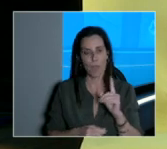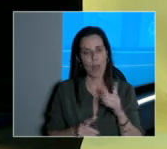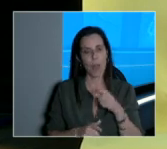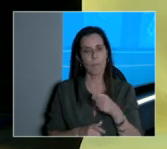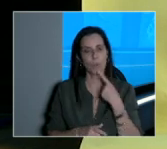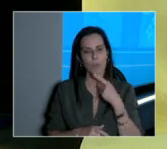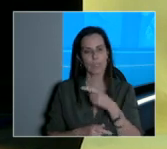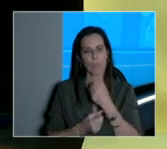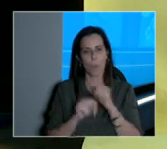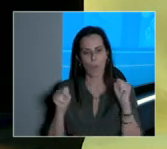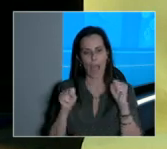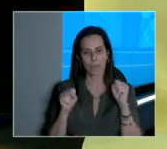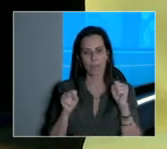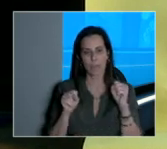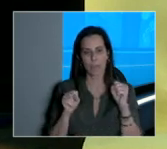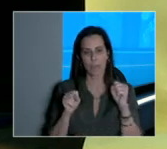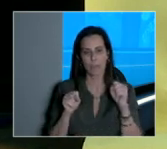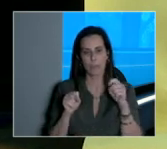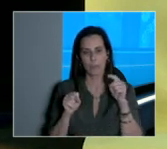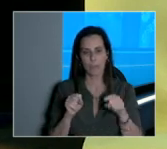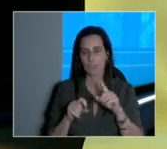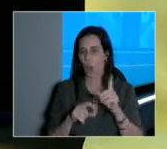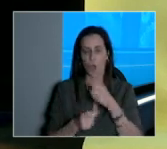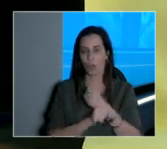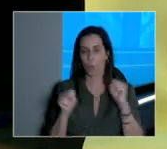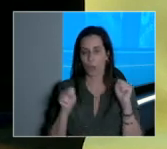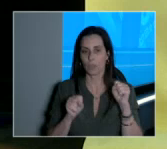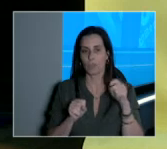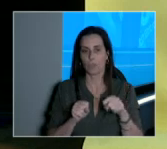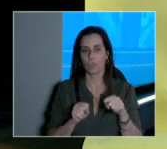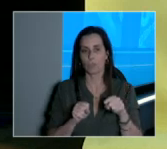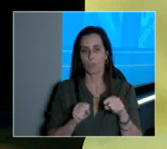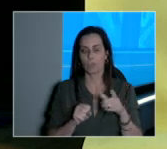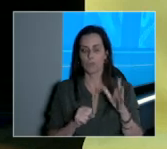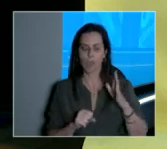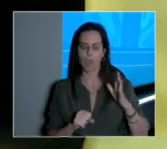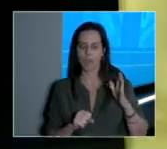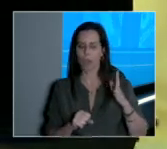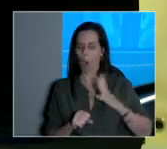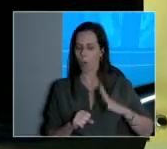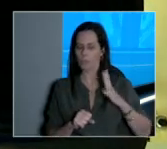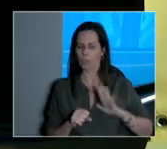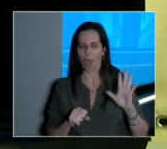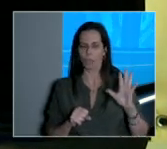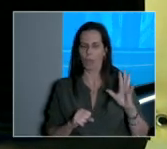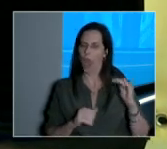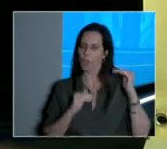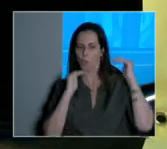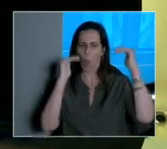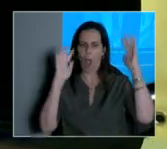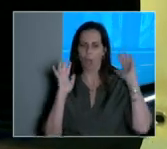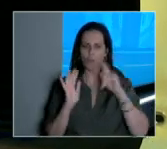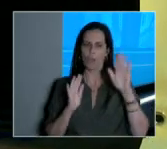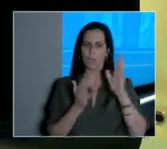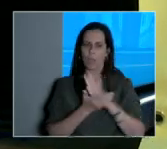למה אתה מכנה את עצמך דמוקרט? זה הכל חוץ מדמוקרטיה. זה איזושהי אריסטוקרטיה, אוליגרכיה, איזושהי אצולה,